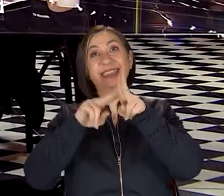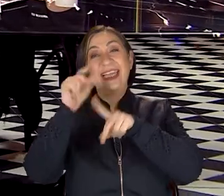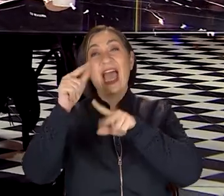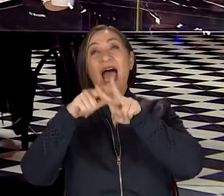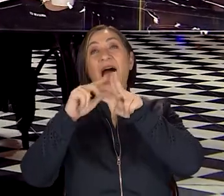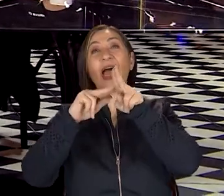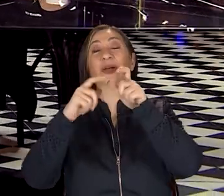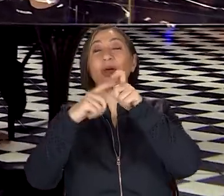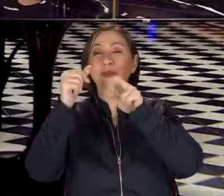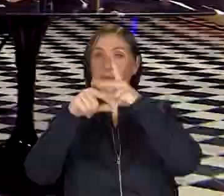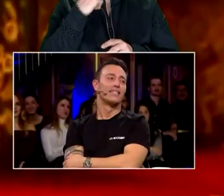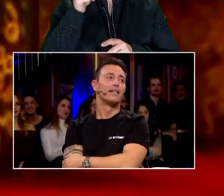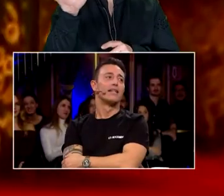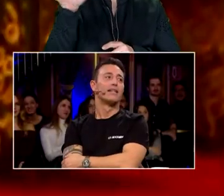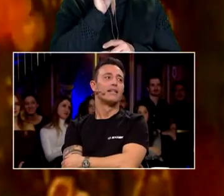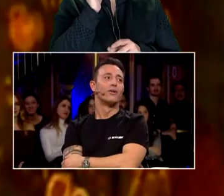tabii ki. Devam.